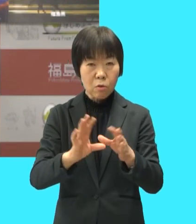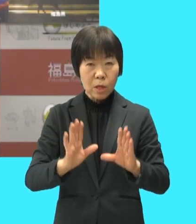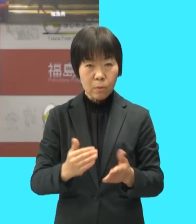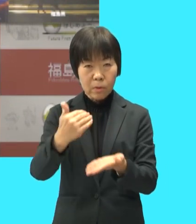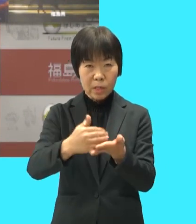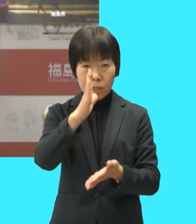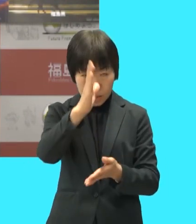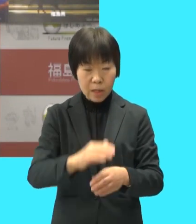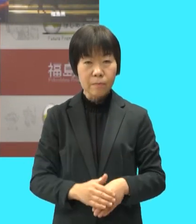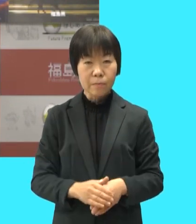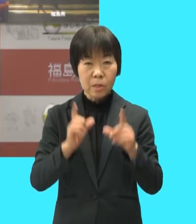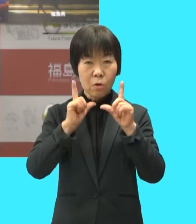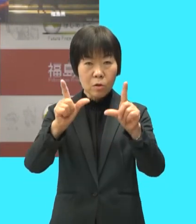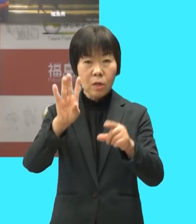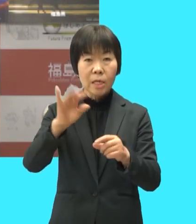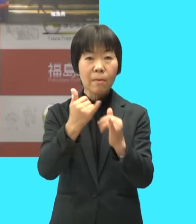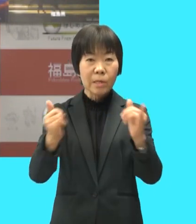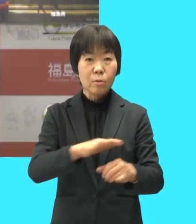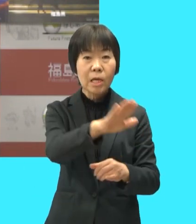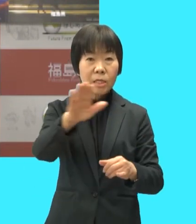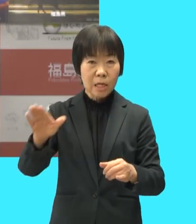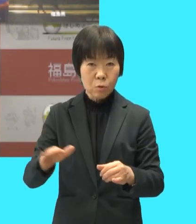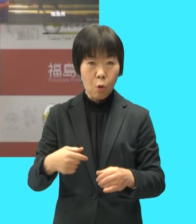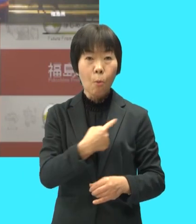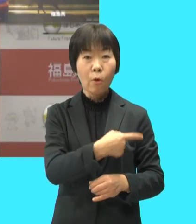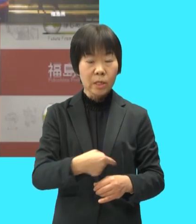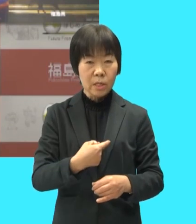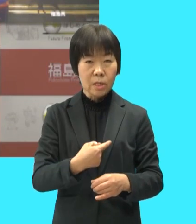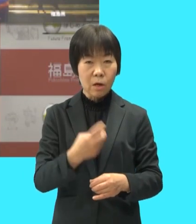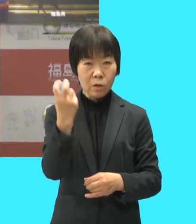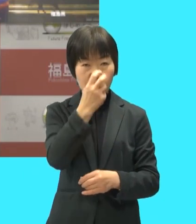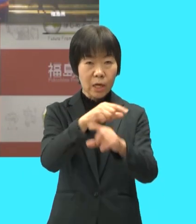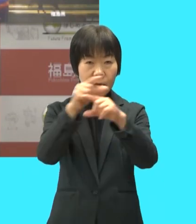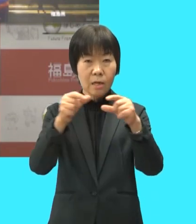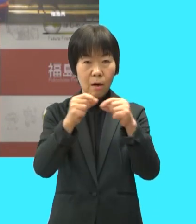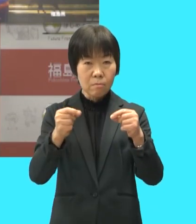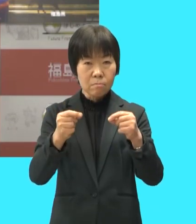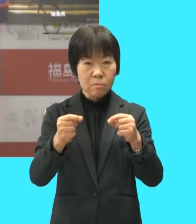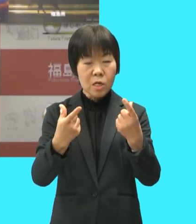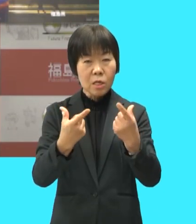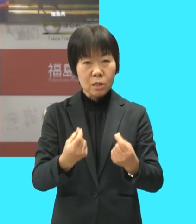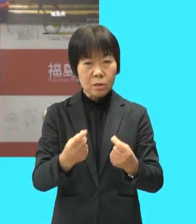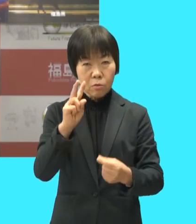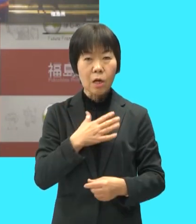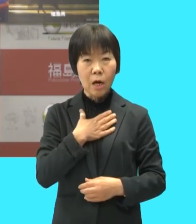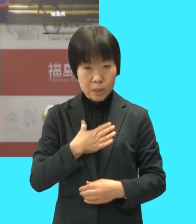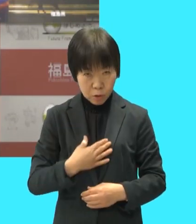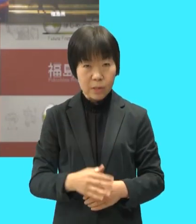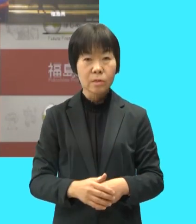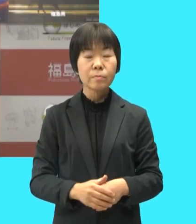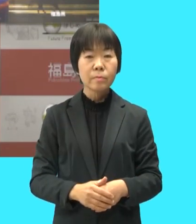。 県民の皆さんのそうした思い、調査結果をまず真摯に受け止めております